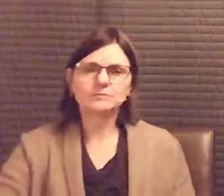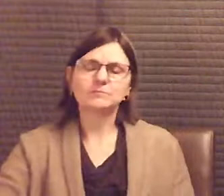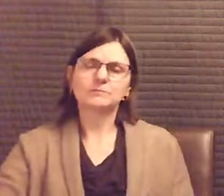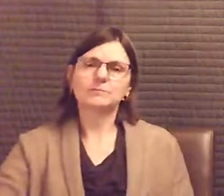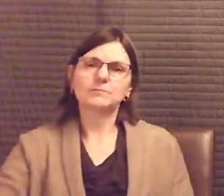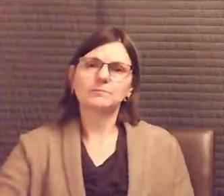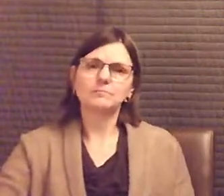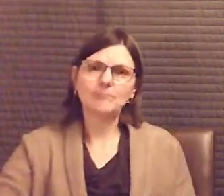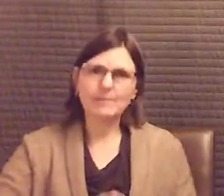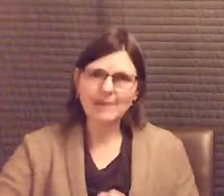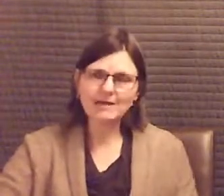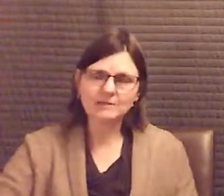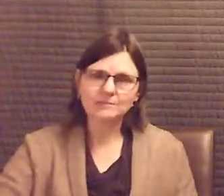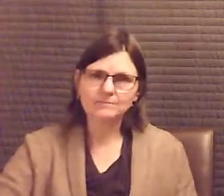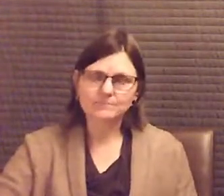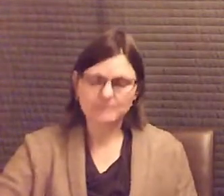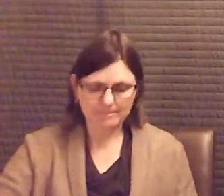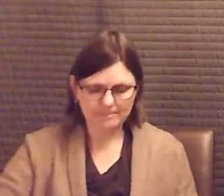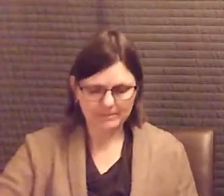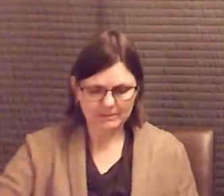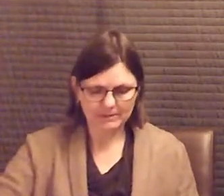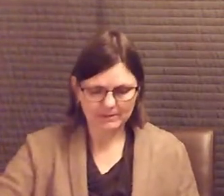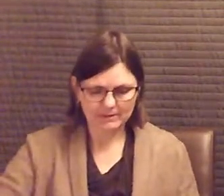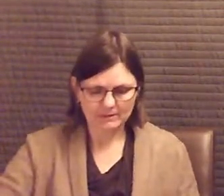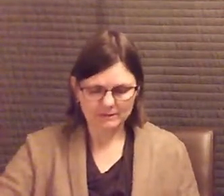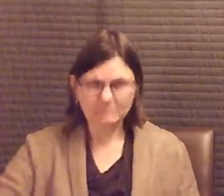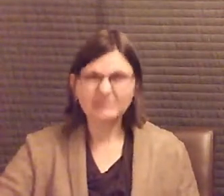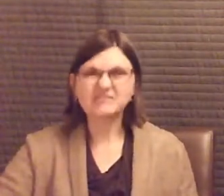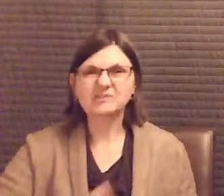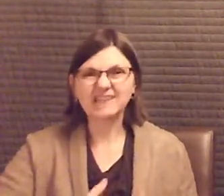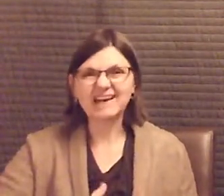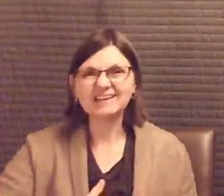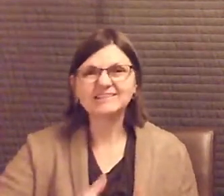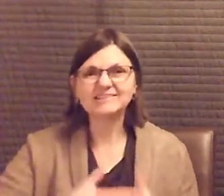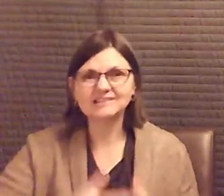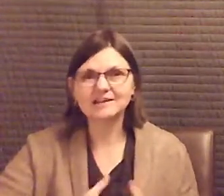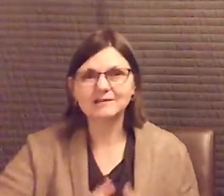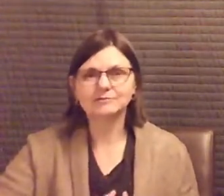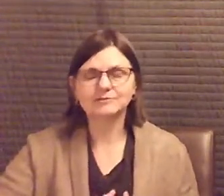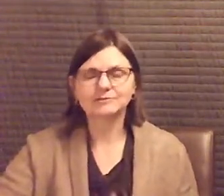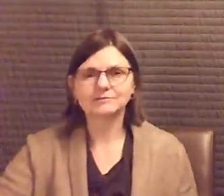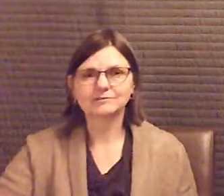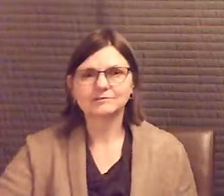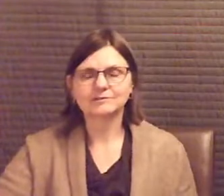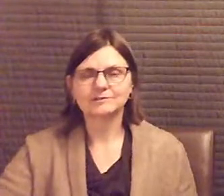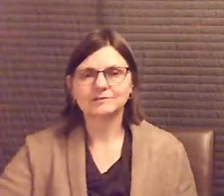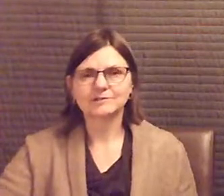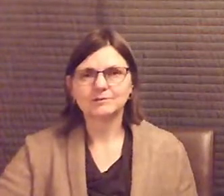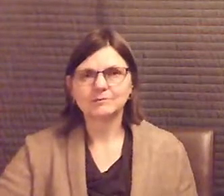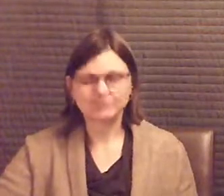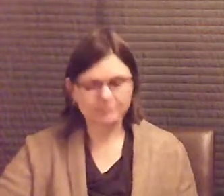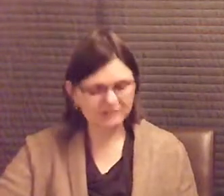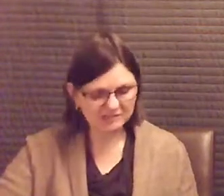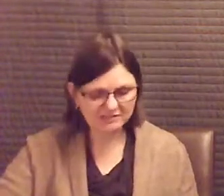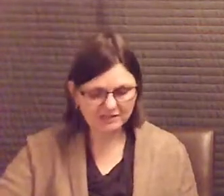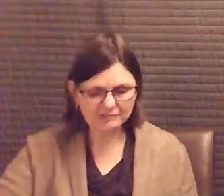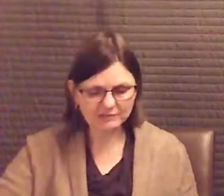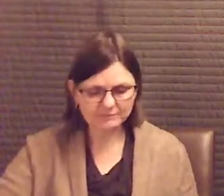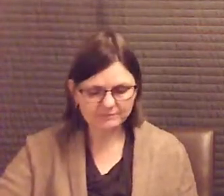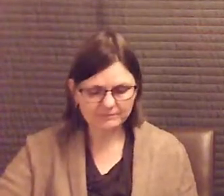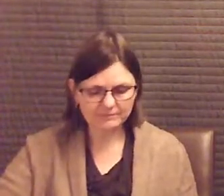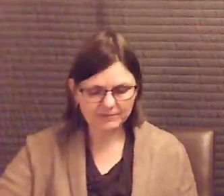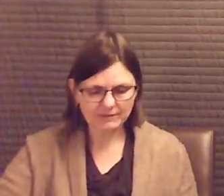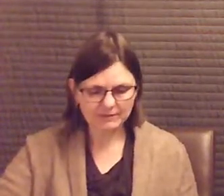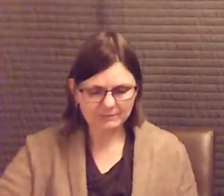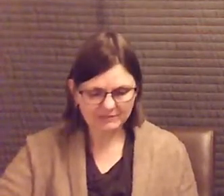the chimney maar mijn wat damage in hemzelf meisje beschadigde zich kleden zijn is precies het zelf